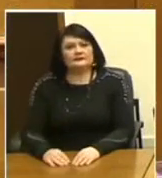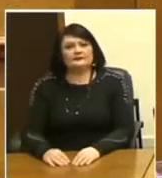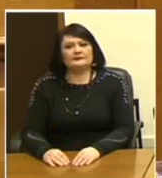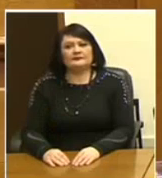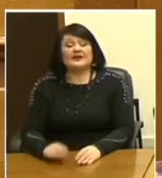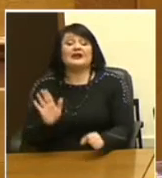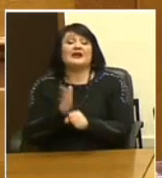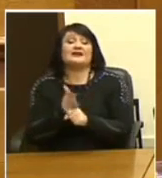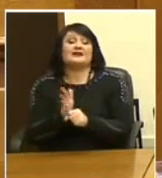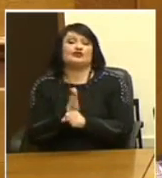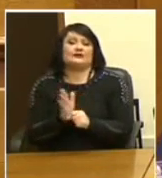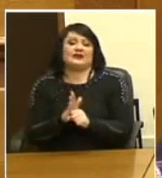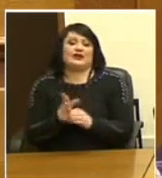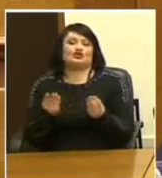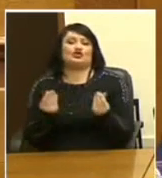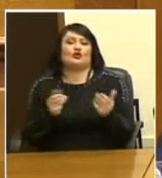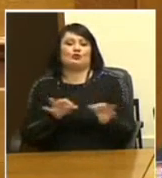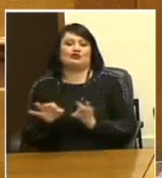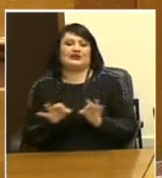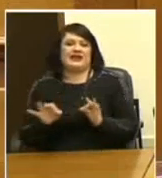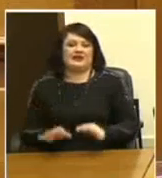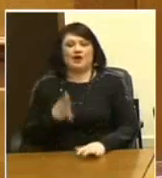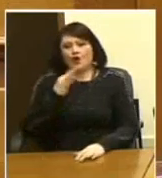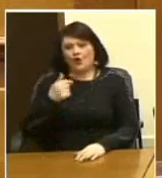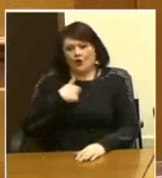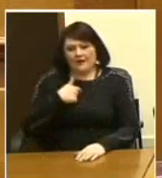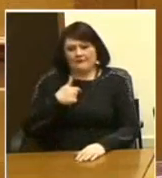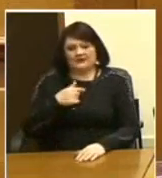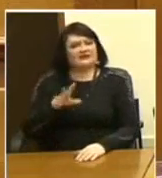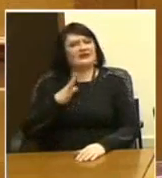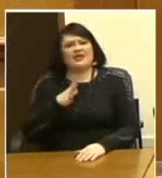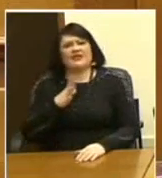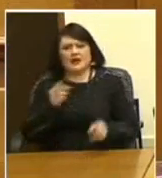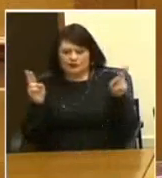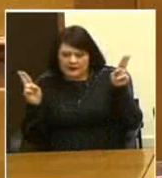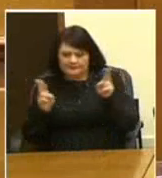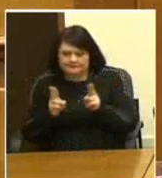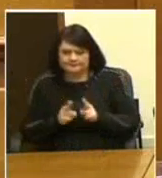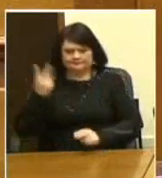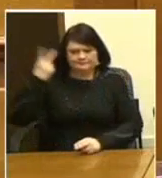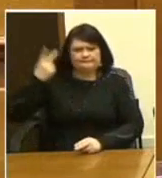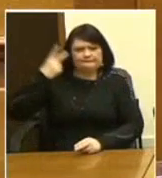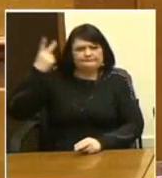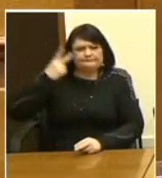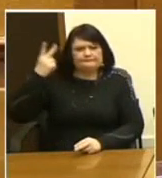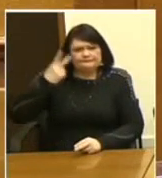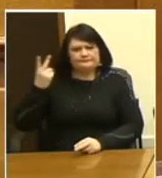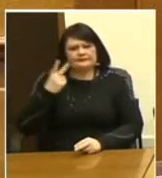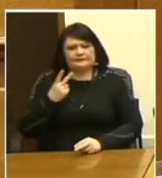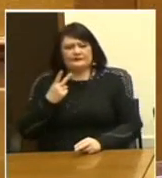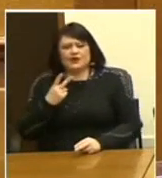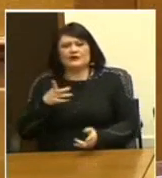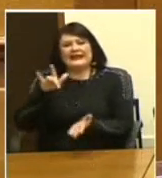αυτοκαταστροφική στρατηγική. Διότι εμείς δεν θέλουμε να συρρυκνωθεί ή όπως μας κατηγορείτε να λαιλατήσουμε το χώρο της